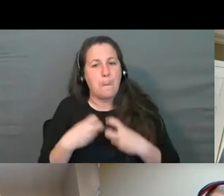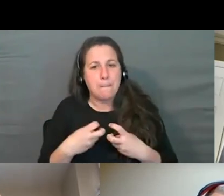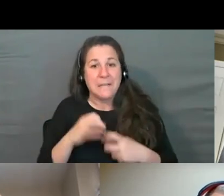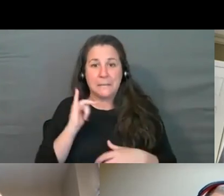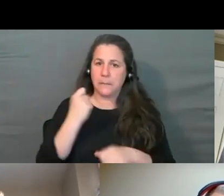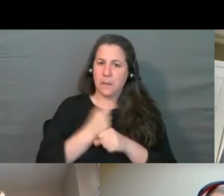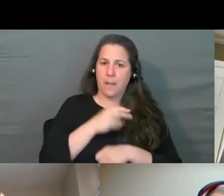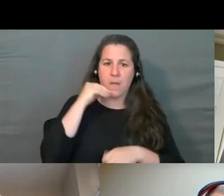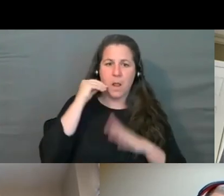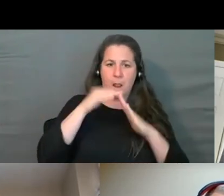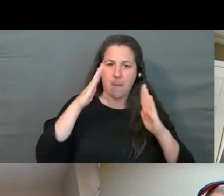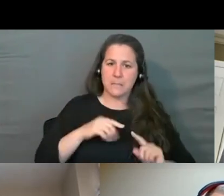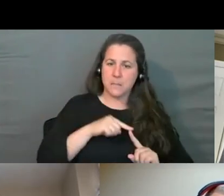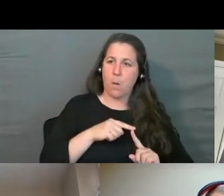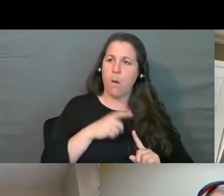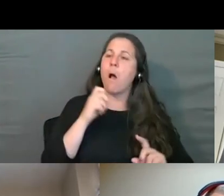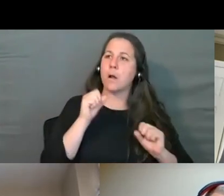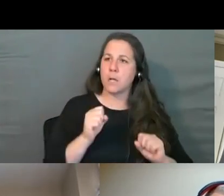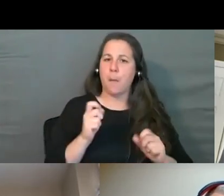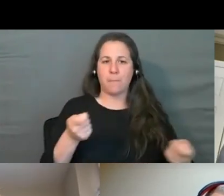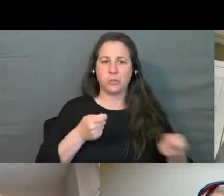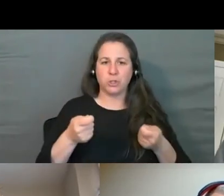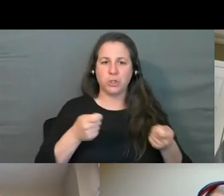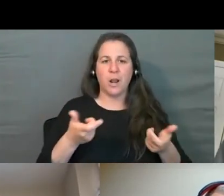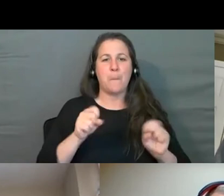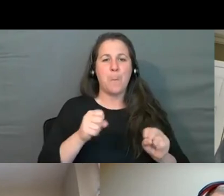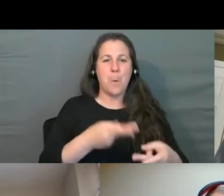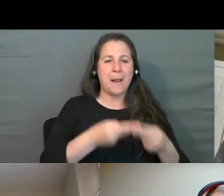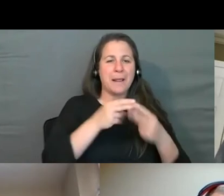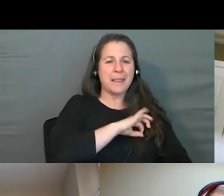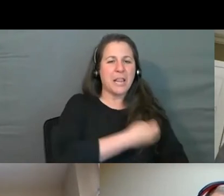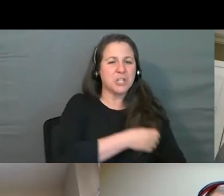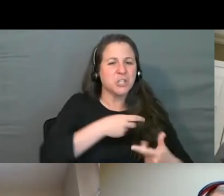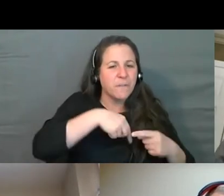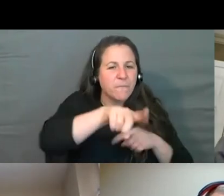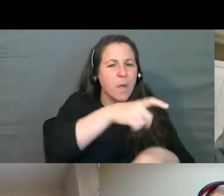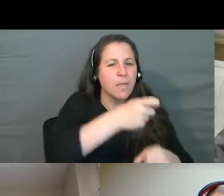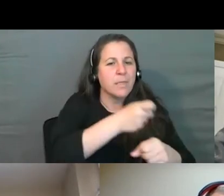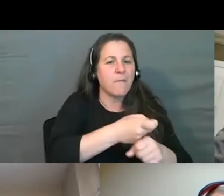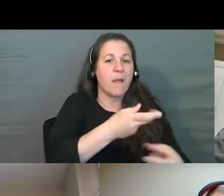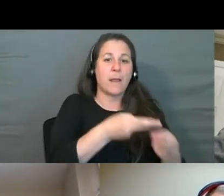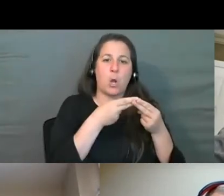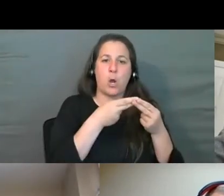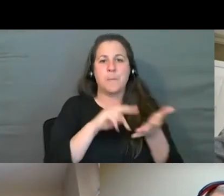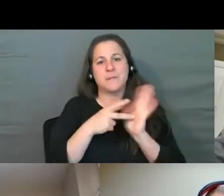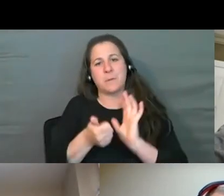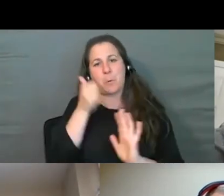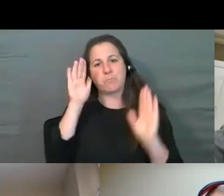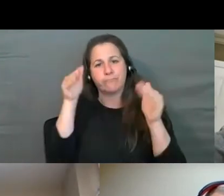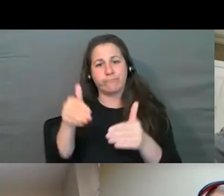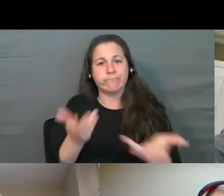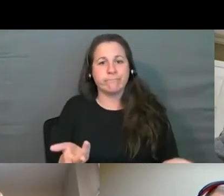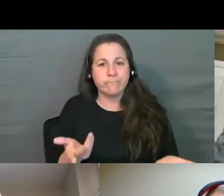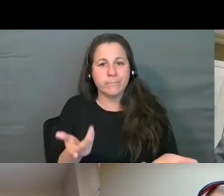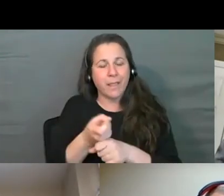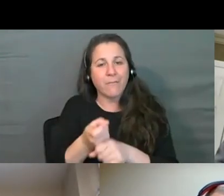télétravail, elles peuvent beaucoup mieux ménager leur énergie, gérer mieux tout ça. Tantôt, Sylvain le disait très bien, là,